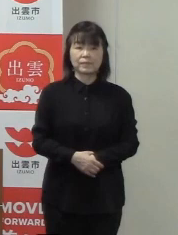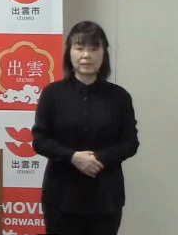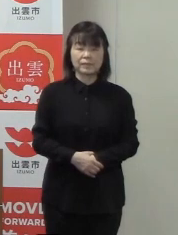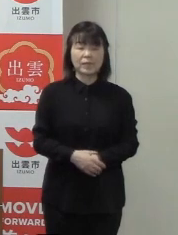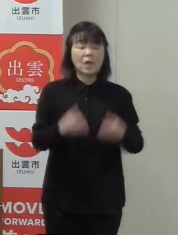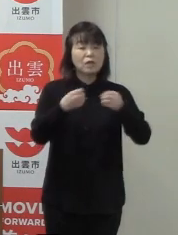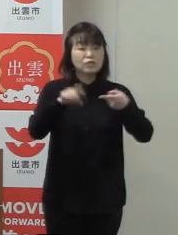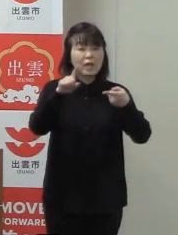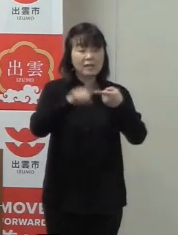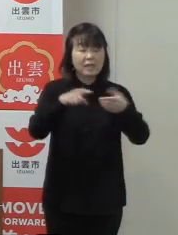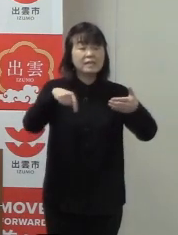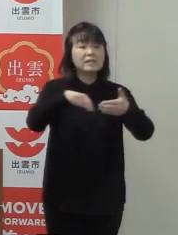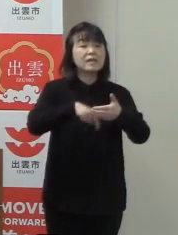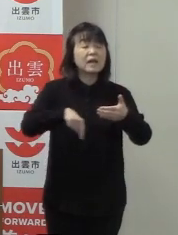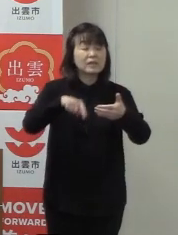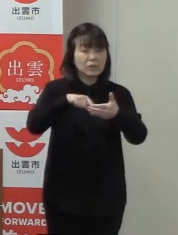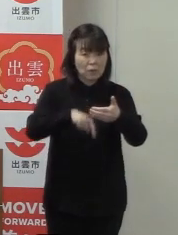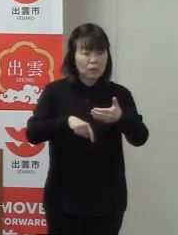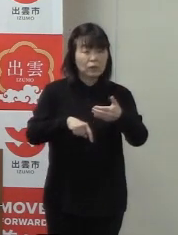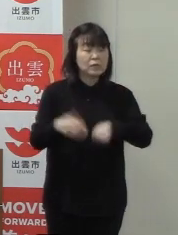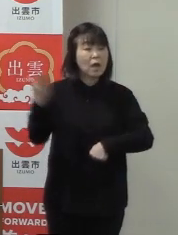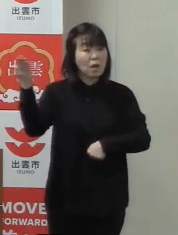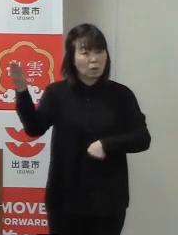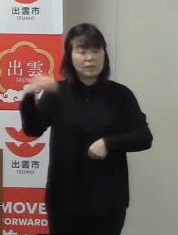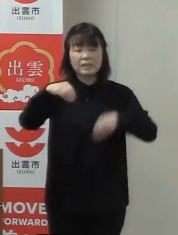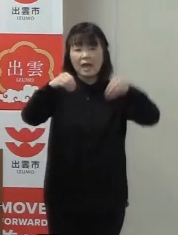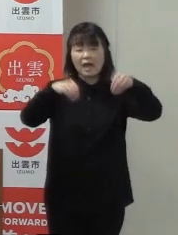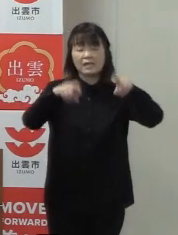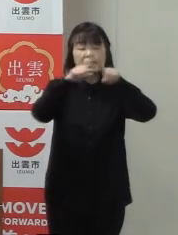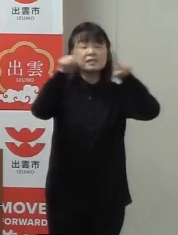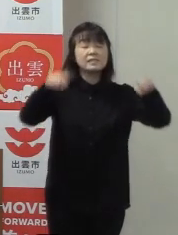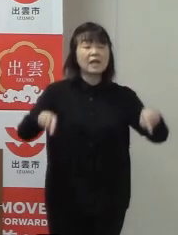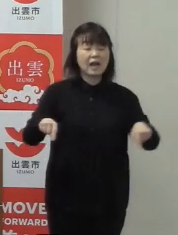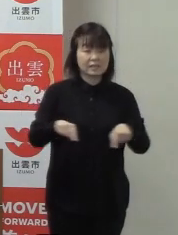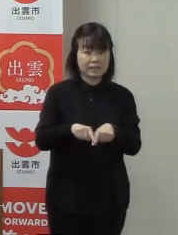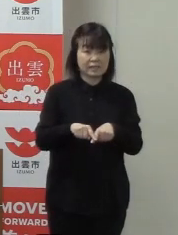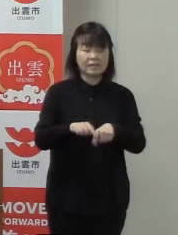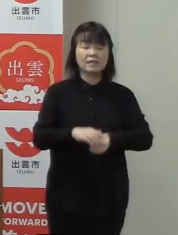これがチラシになっているところであります。